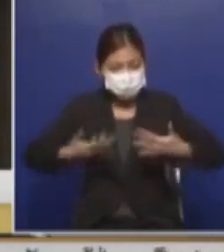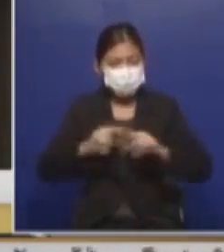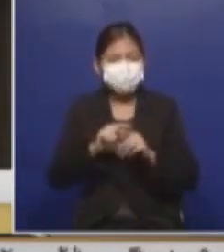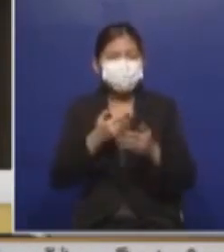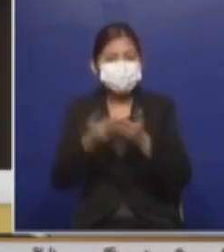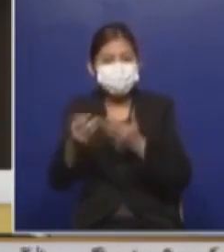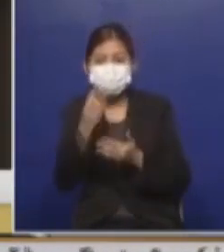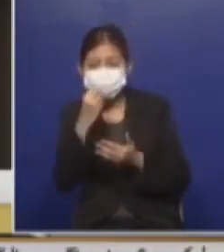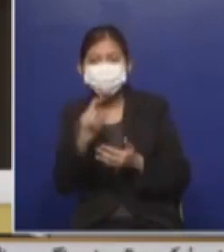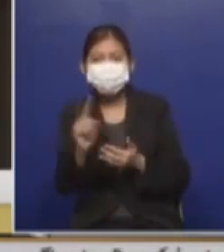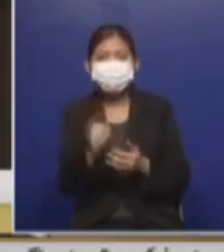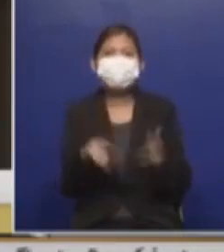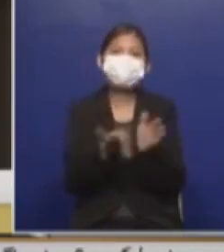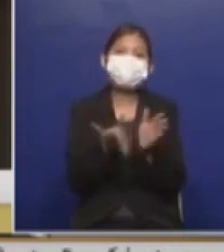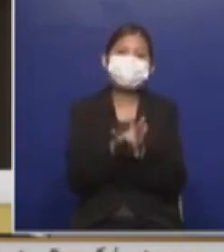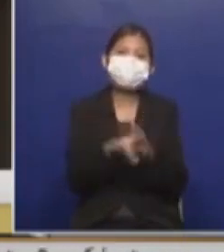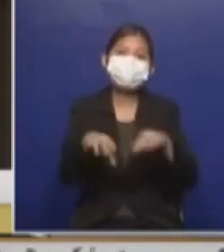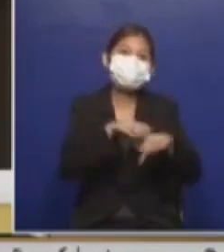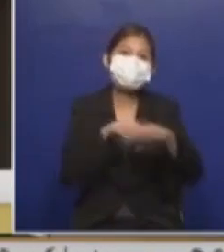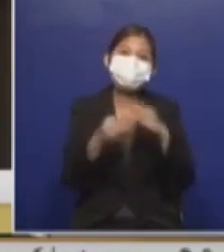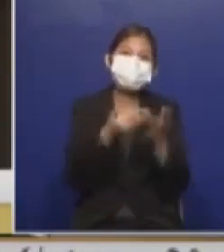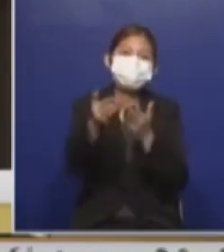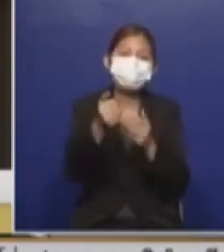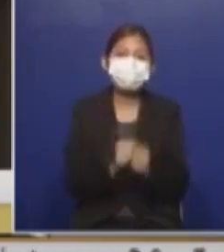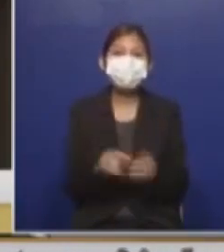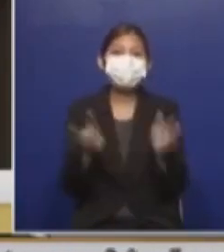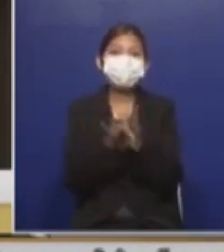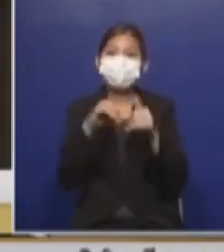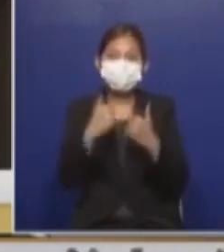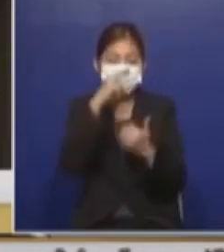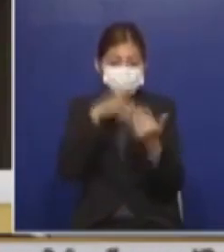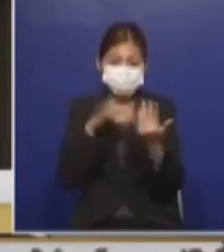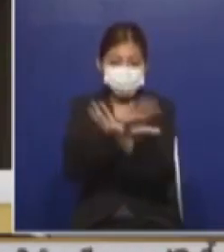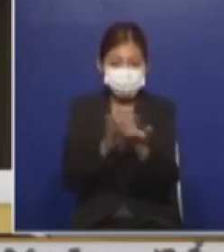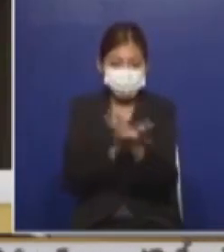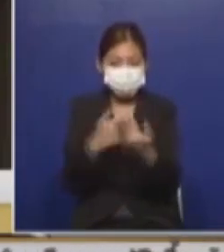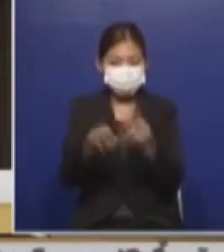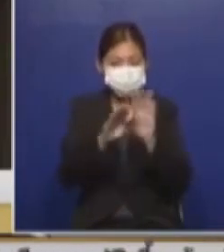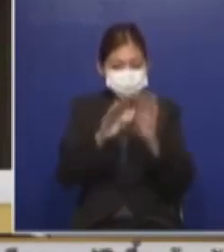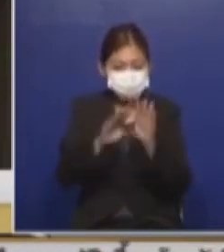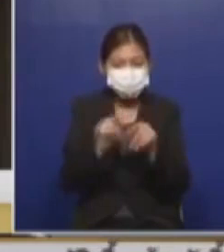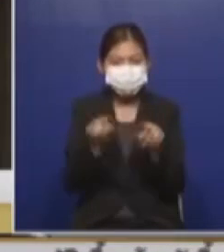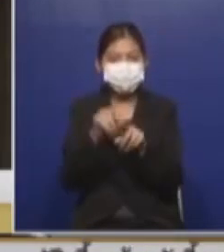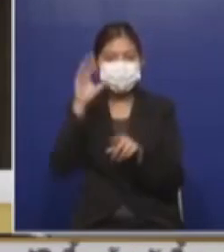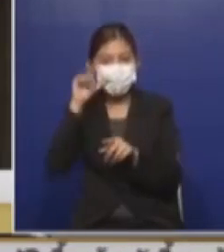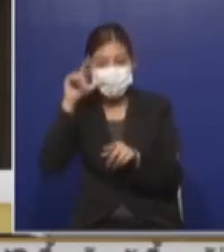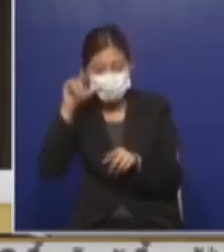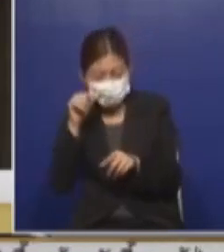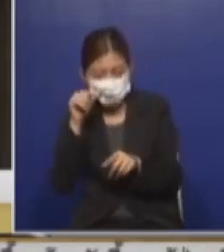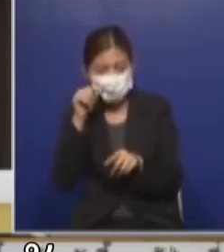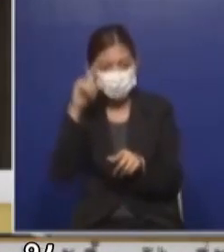ยู่ดีสภาพของประเทศในทุกวันนี้เปรียบเหมือนบ้านที่พ่อแม่มาล้มป่วยตกง